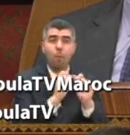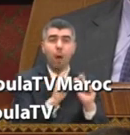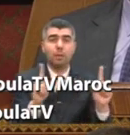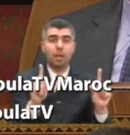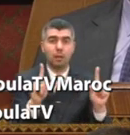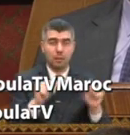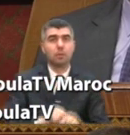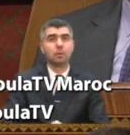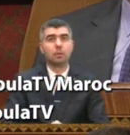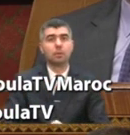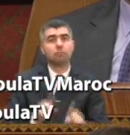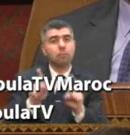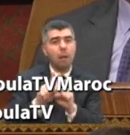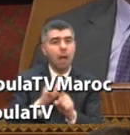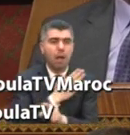والتي تعرضها أتعاب